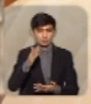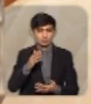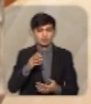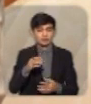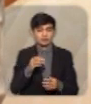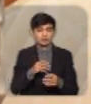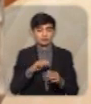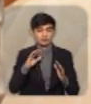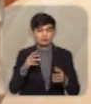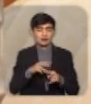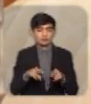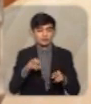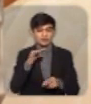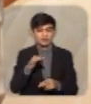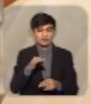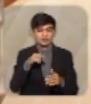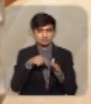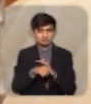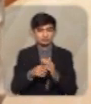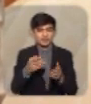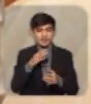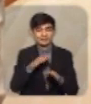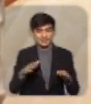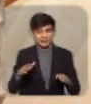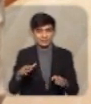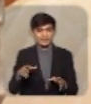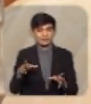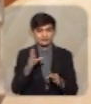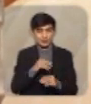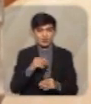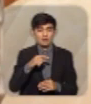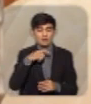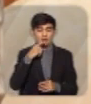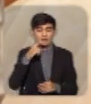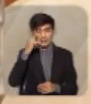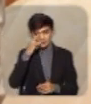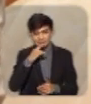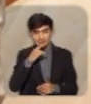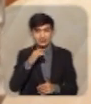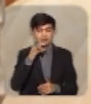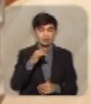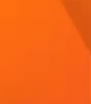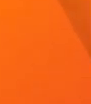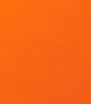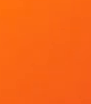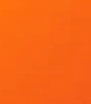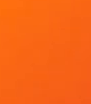Жағдай осындай. Бірақ жалпы алғанда балалар орысша да, қазақша да сөйлейді.